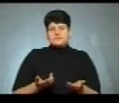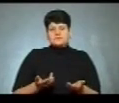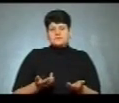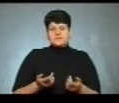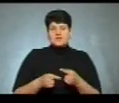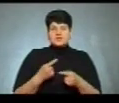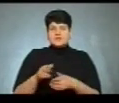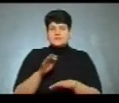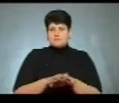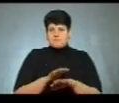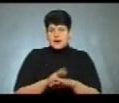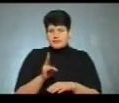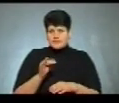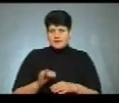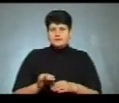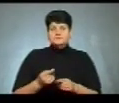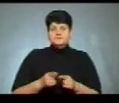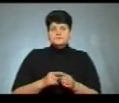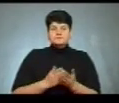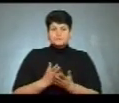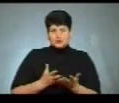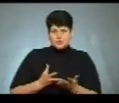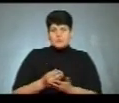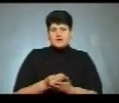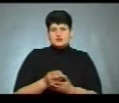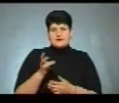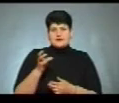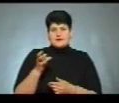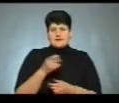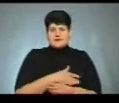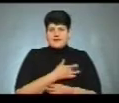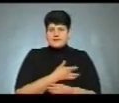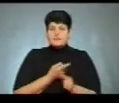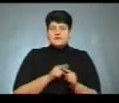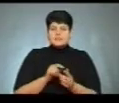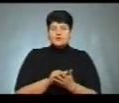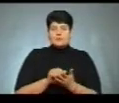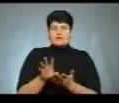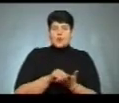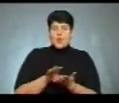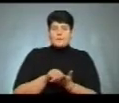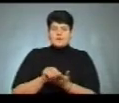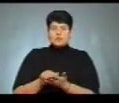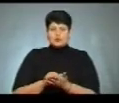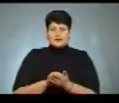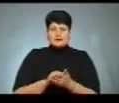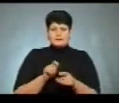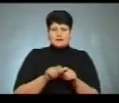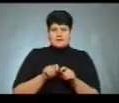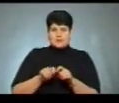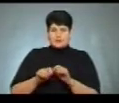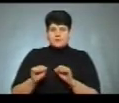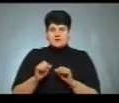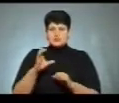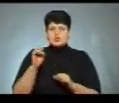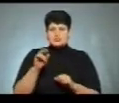через банки ця послуга оплачена няні, тоді відповідно ці документи, копії цих документів передивляються в управління